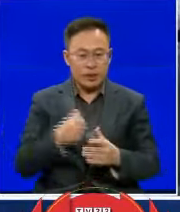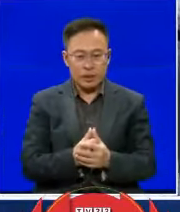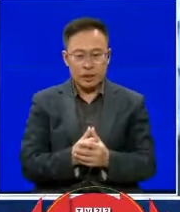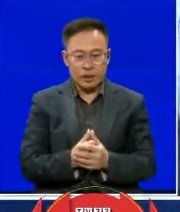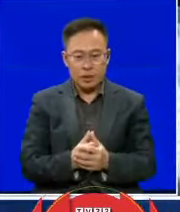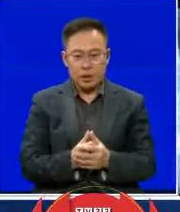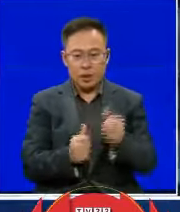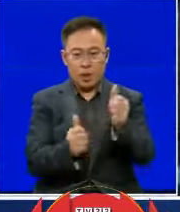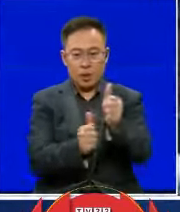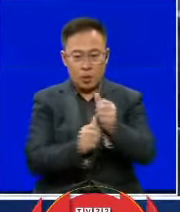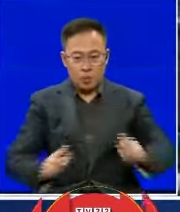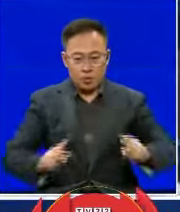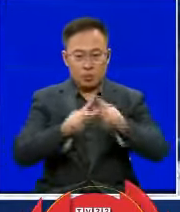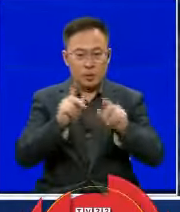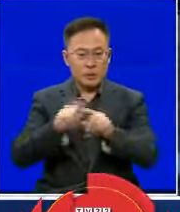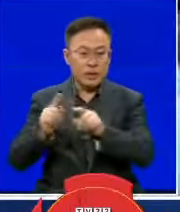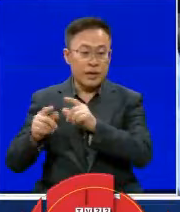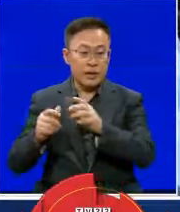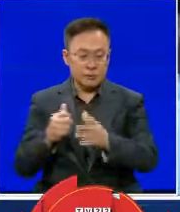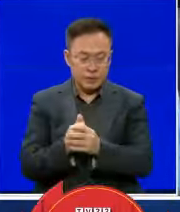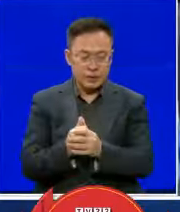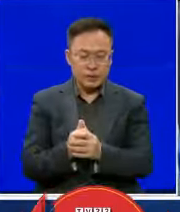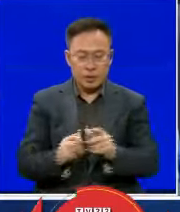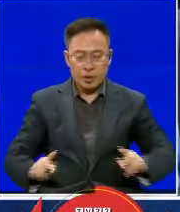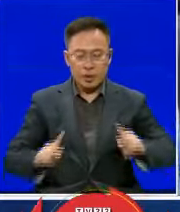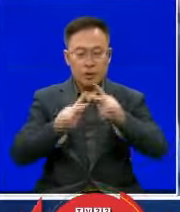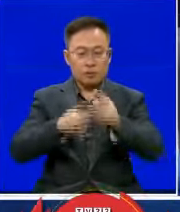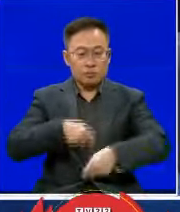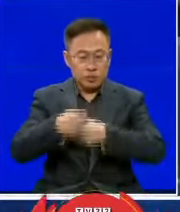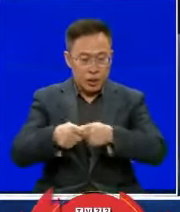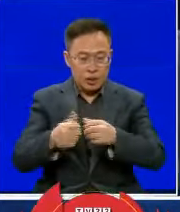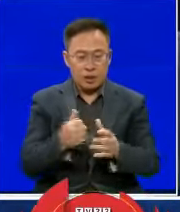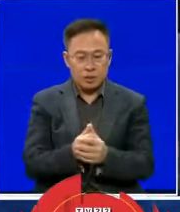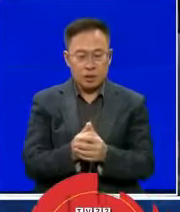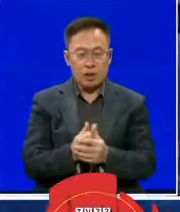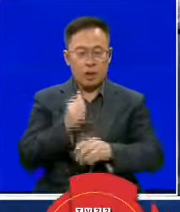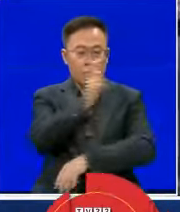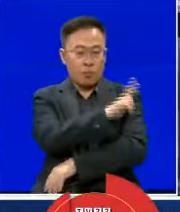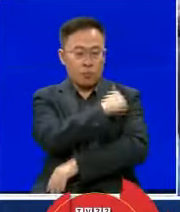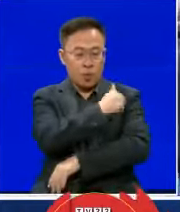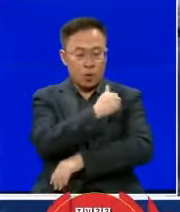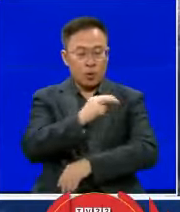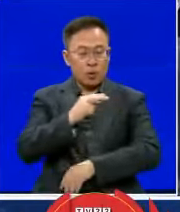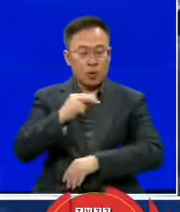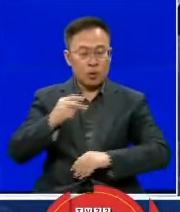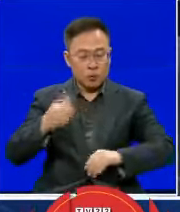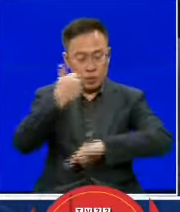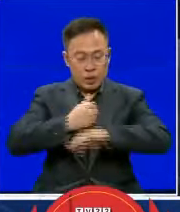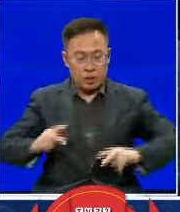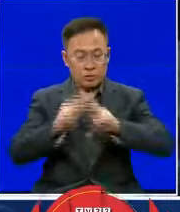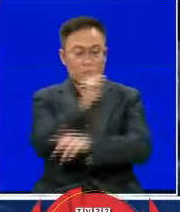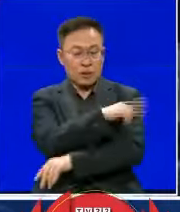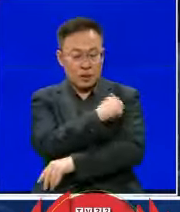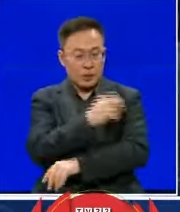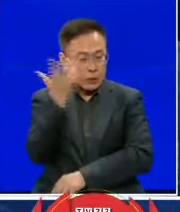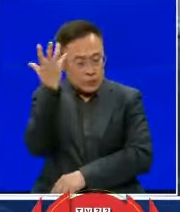ไชยาดูนะท่านหมอชลน่านเครียดกันทุกคนเลยวันนั้นอันนี้จะพูดถึงเครียดเรื่องนี้หรือเครียดเรื่องอื่นฮะเครียเรื่องโรงงานโรง